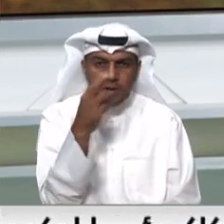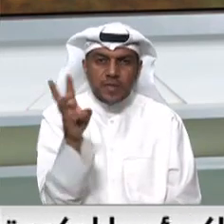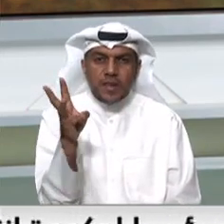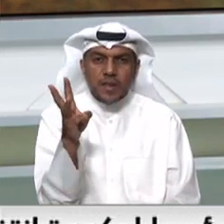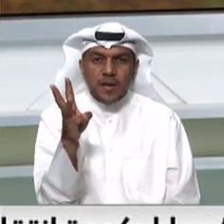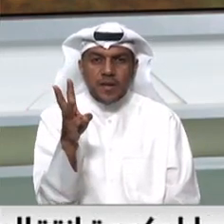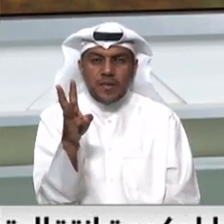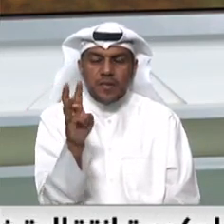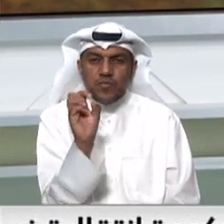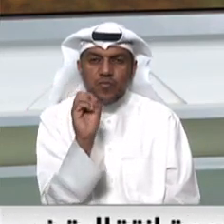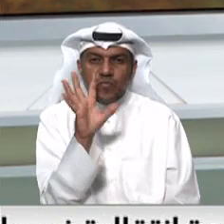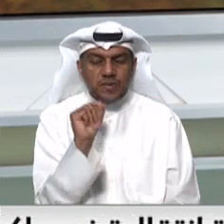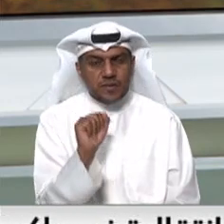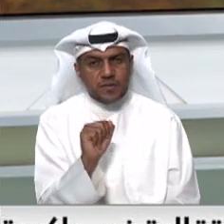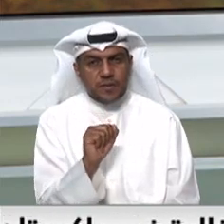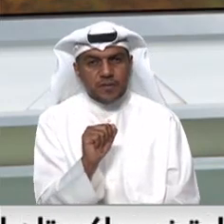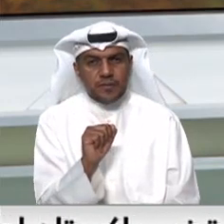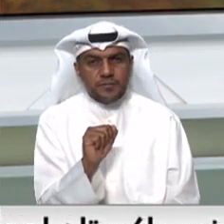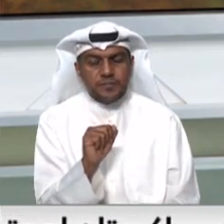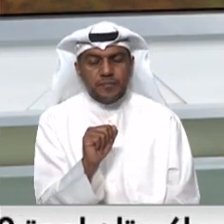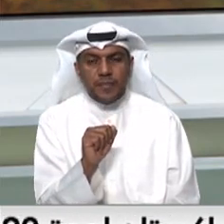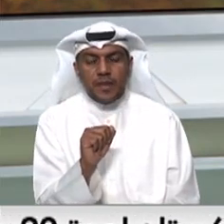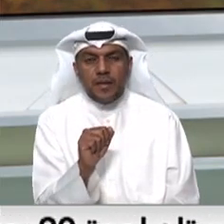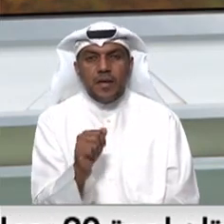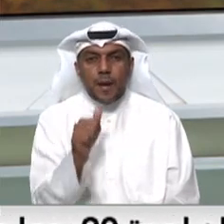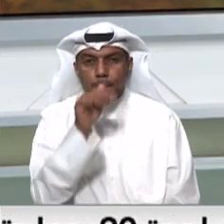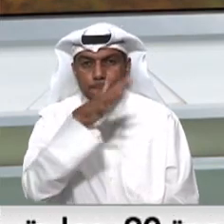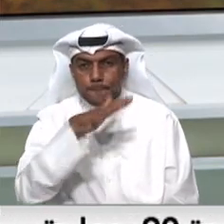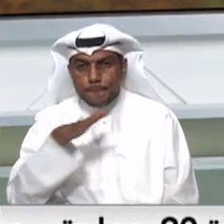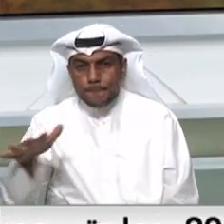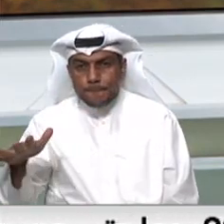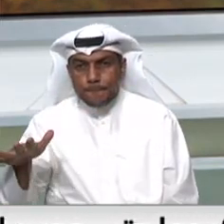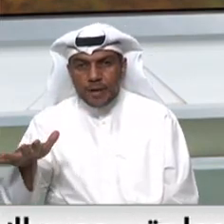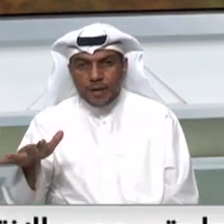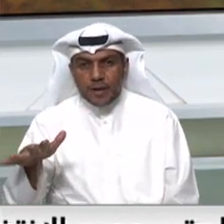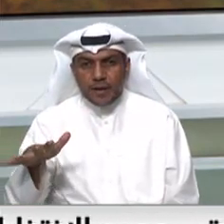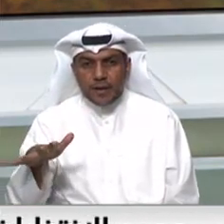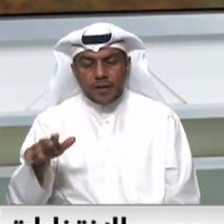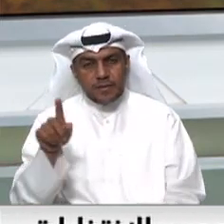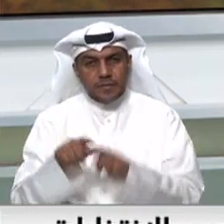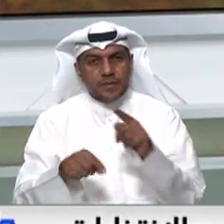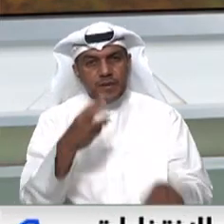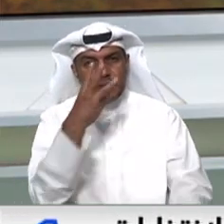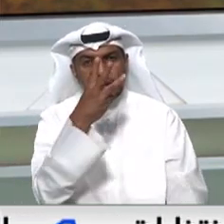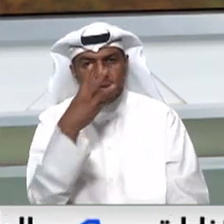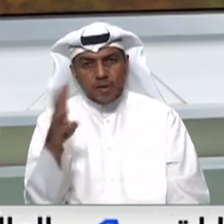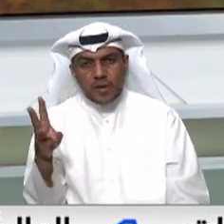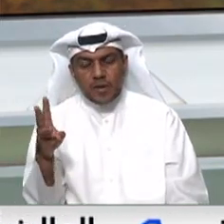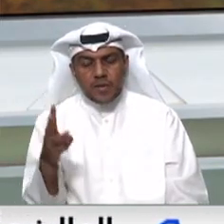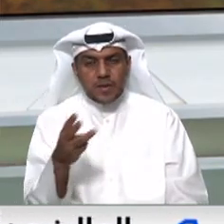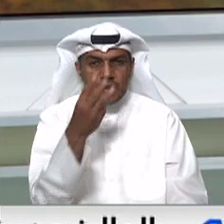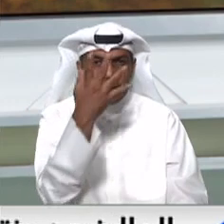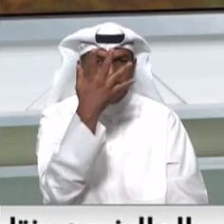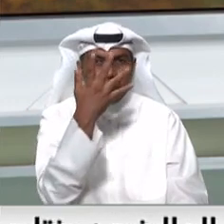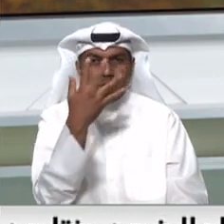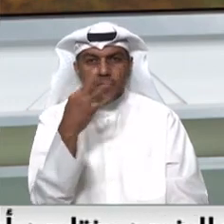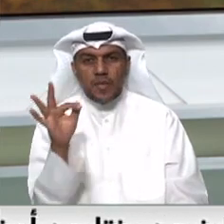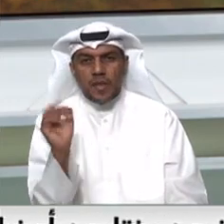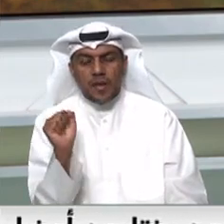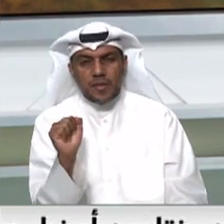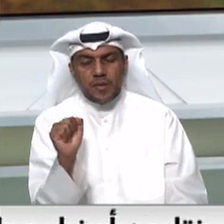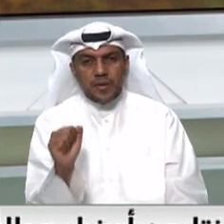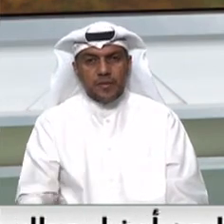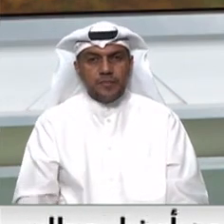درجة مئوية. أما بالنسبة للمناطق الساحلية والجزر متفاوتة ما بين 33 إلى 35 درجة